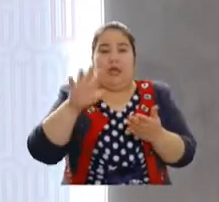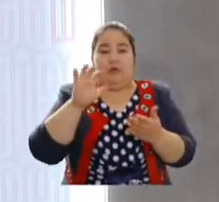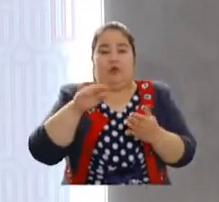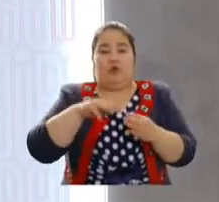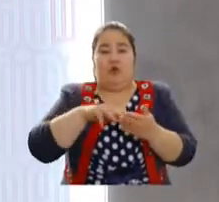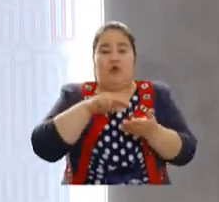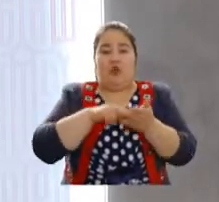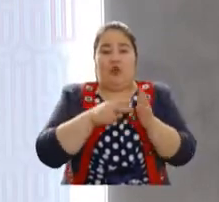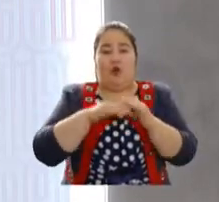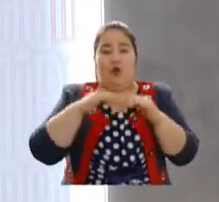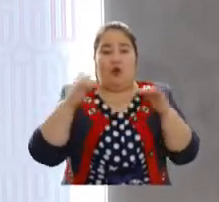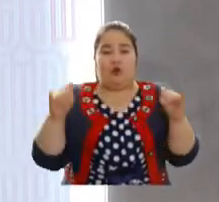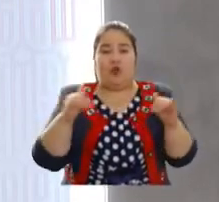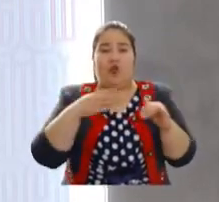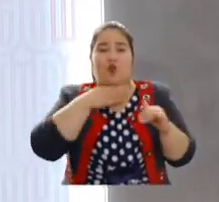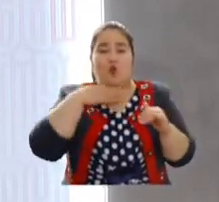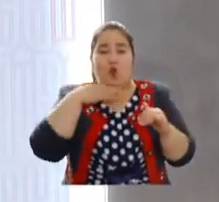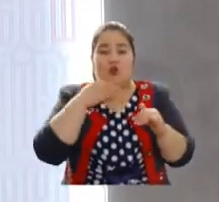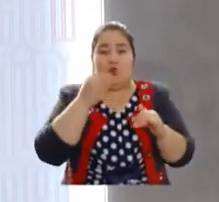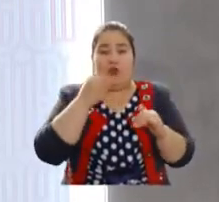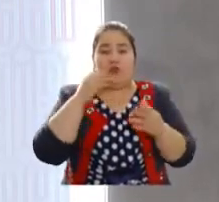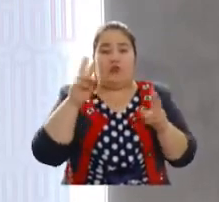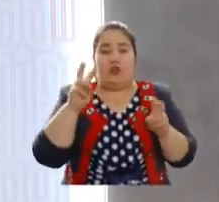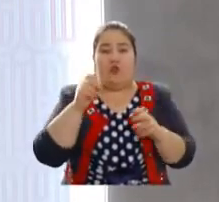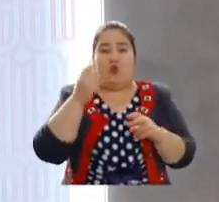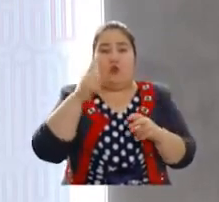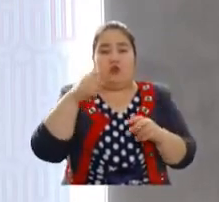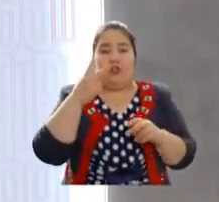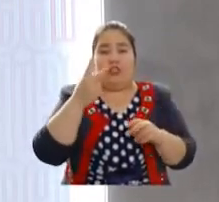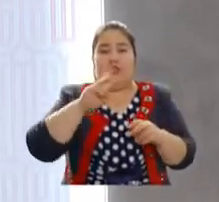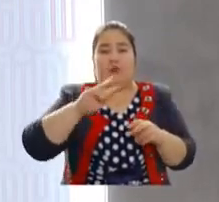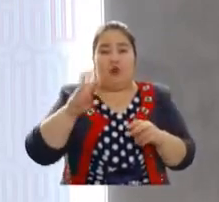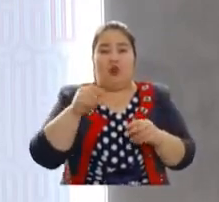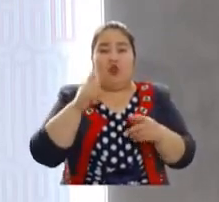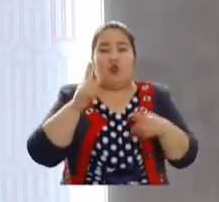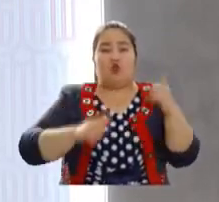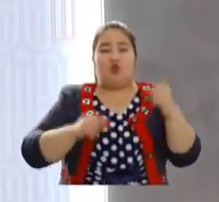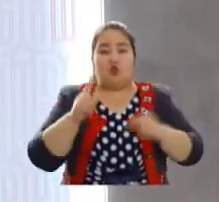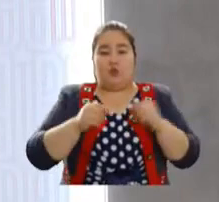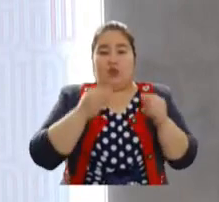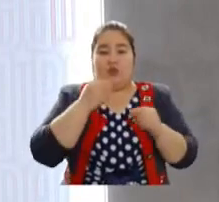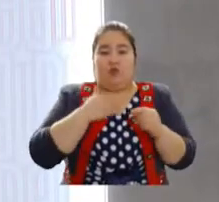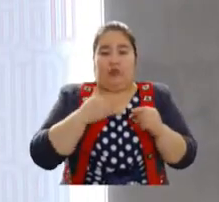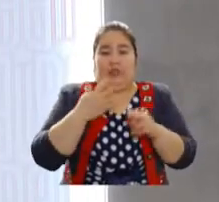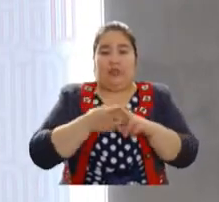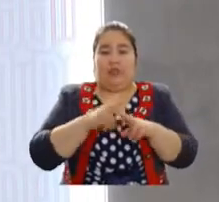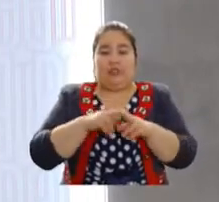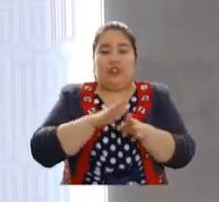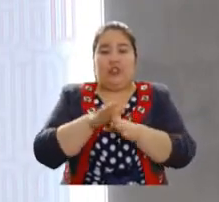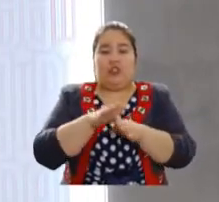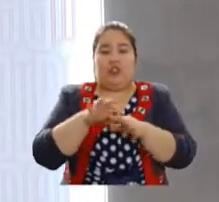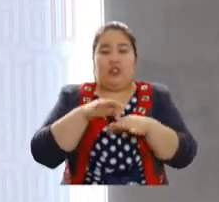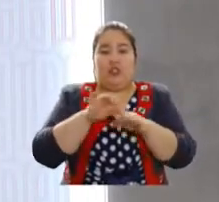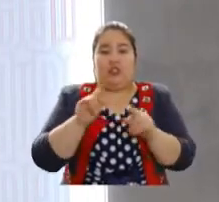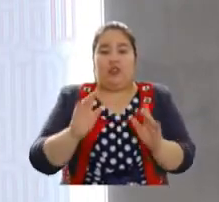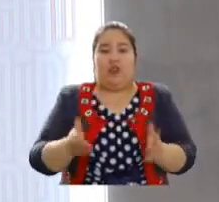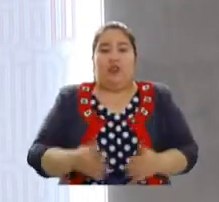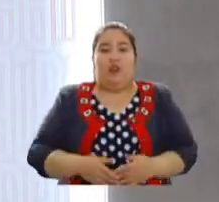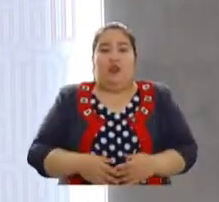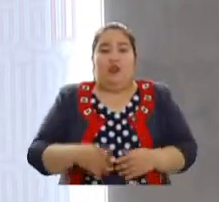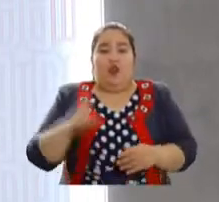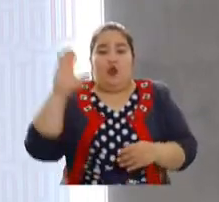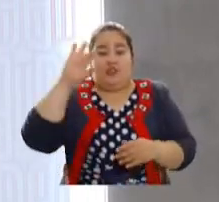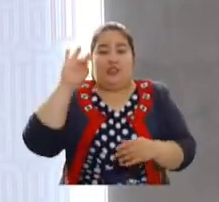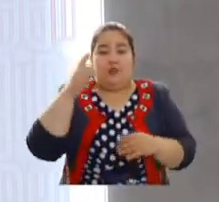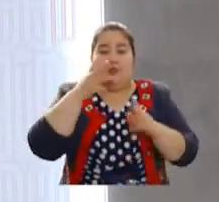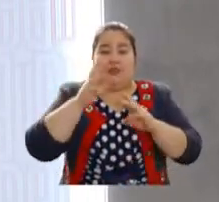2,5 million tonnadan ortiq go'sht mahsuloti, 11,2 million tonna sut mahsulotlari yetishtiriladi. O'zbekiston